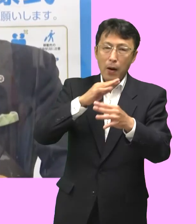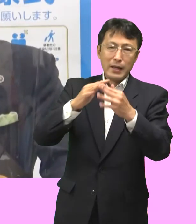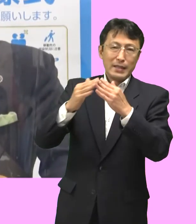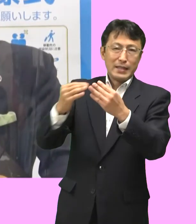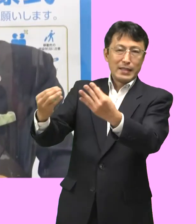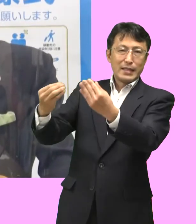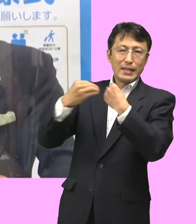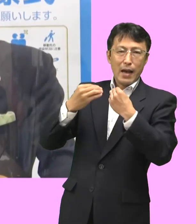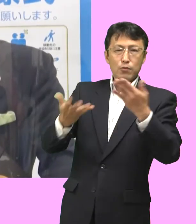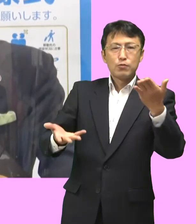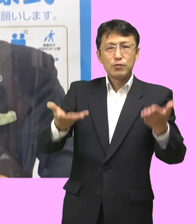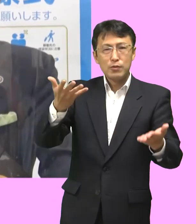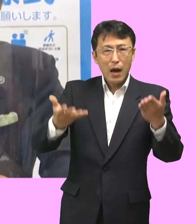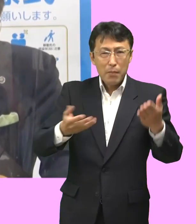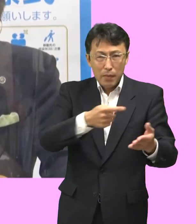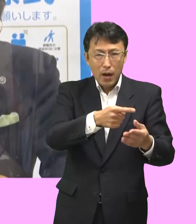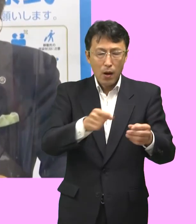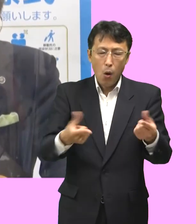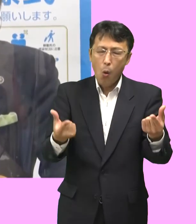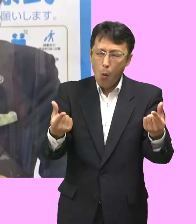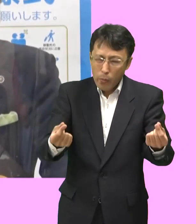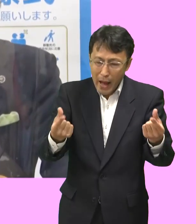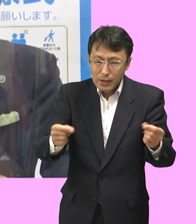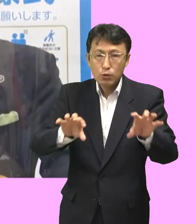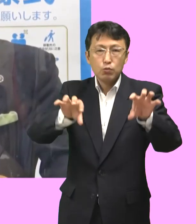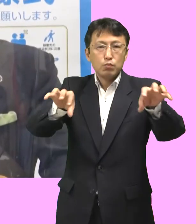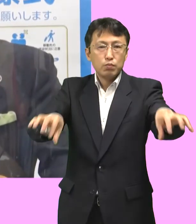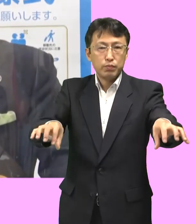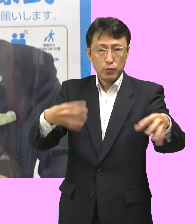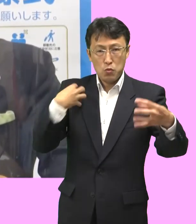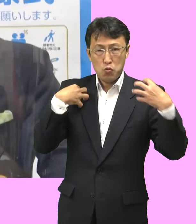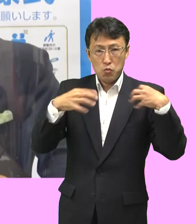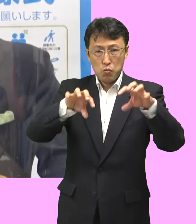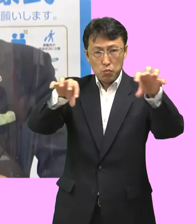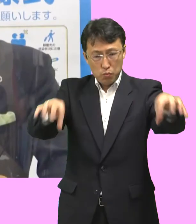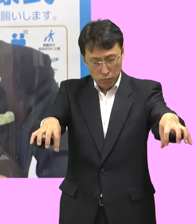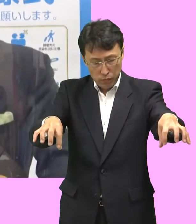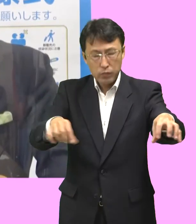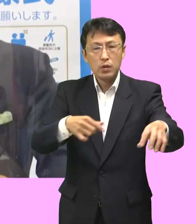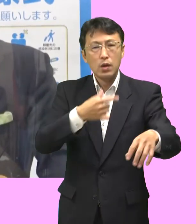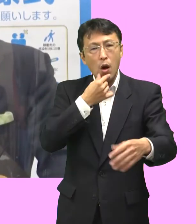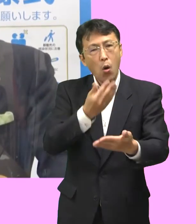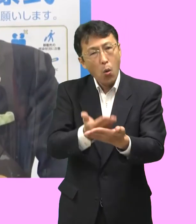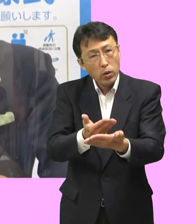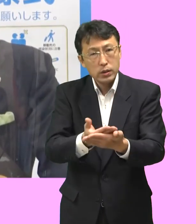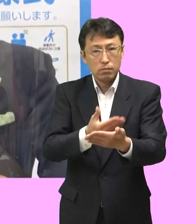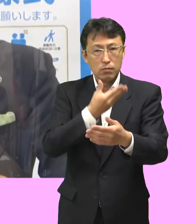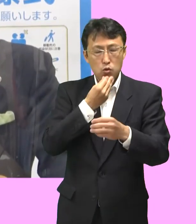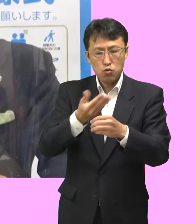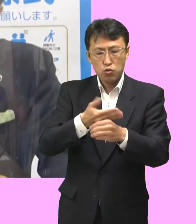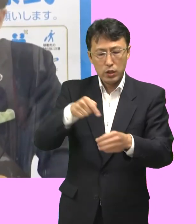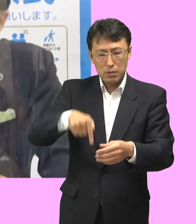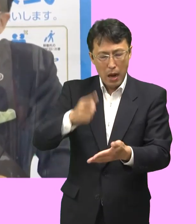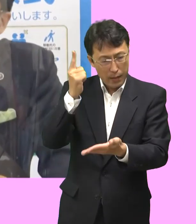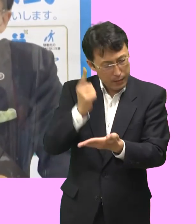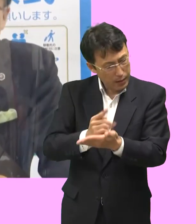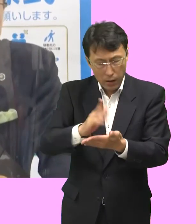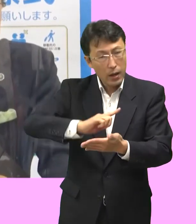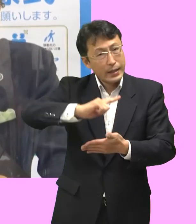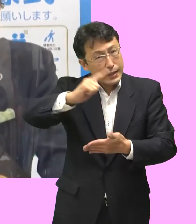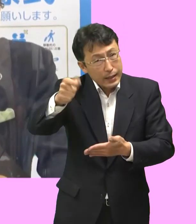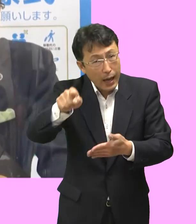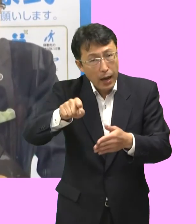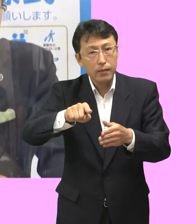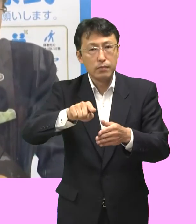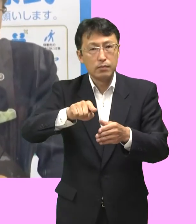ひ福島以外での、放出についても、真剣に、取り組んでいただきたいというふうに思います。で、なん